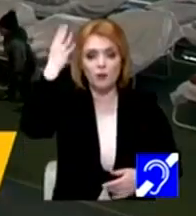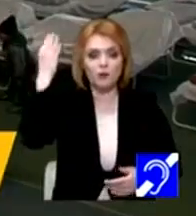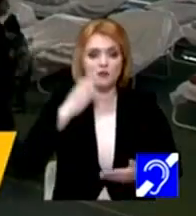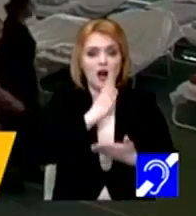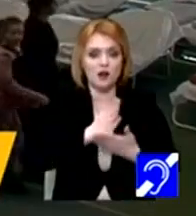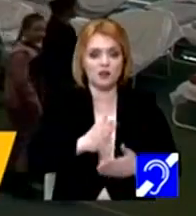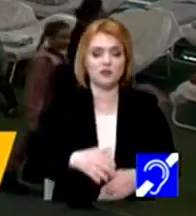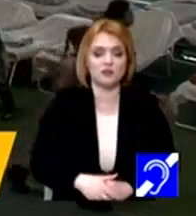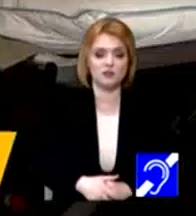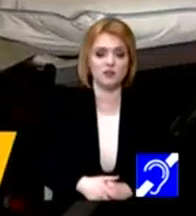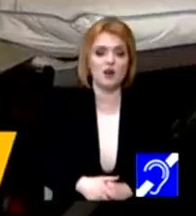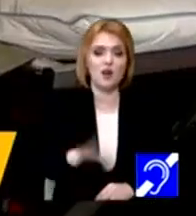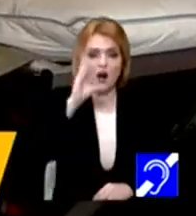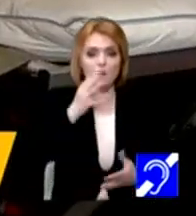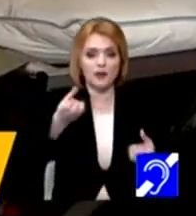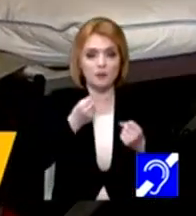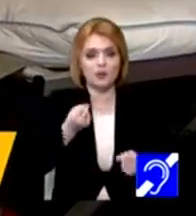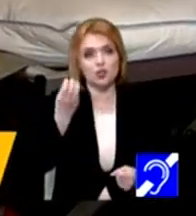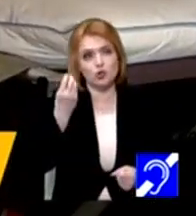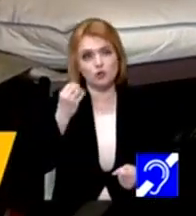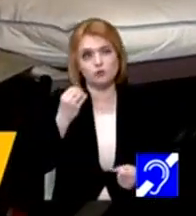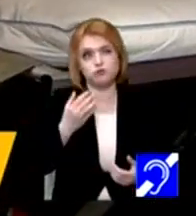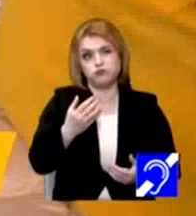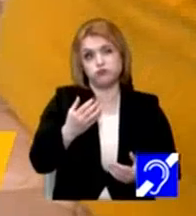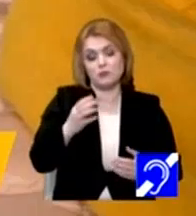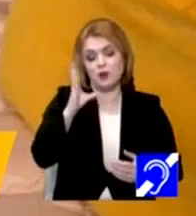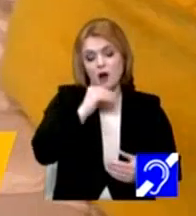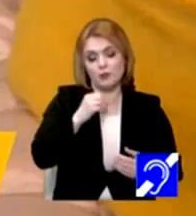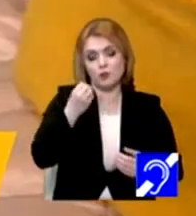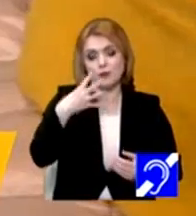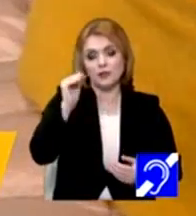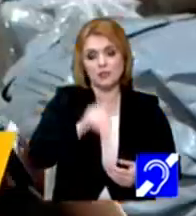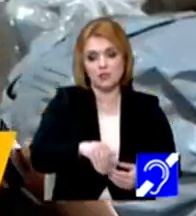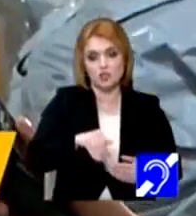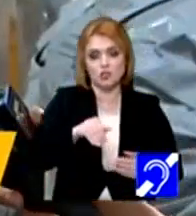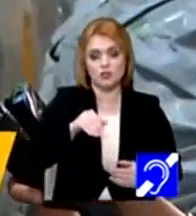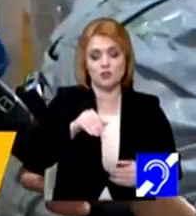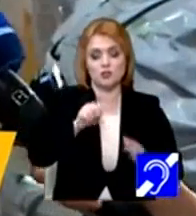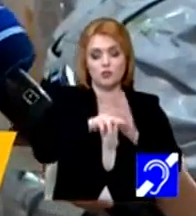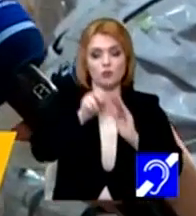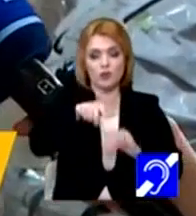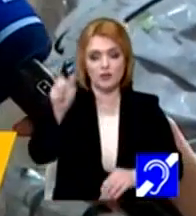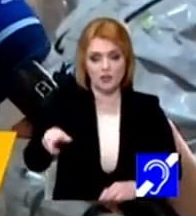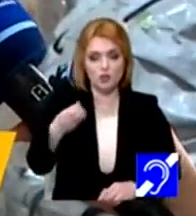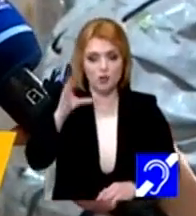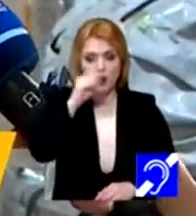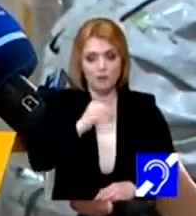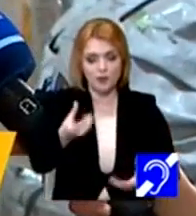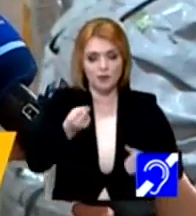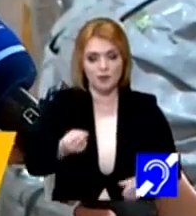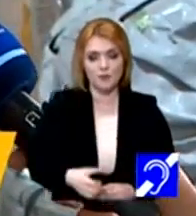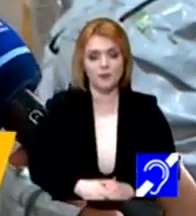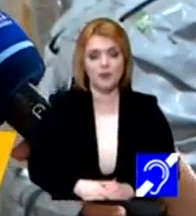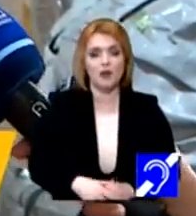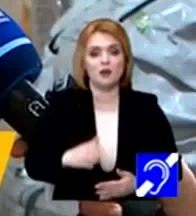are capacitatea de a găzdui încă cel puțin 15.000 de refugiați ucraineni. Noi avem la nivelul Ministerului